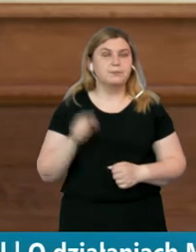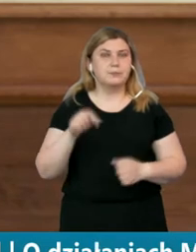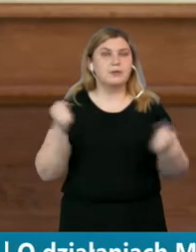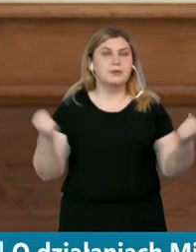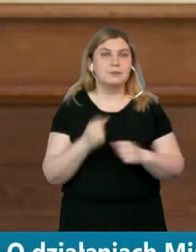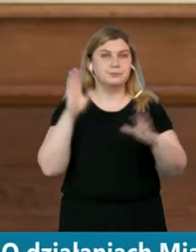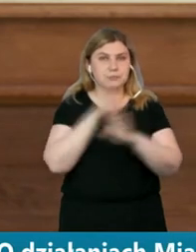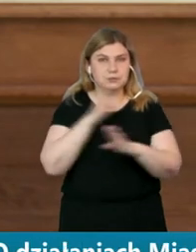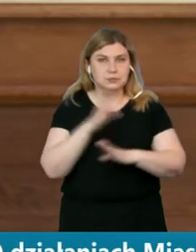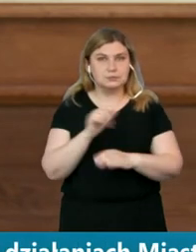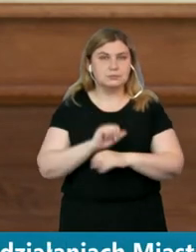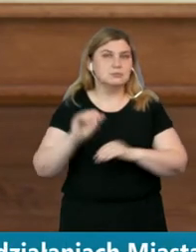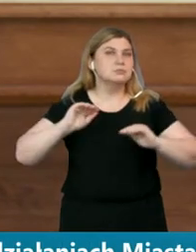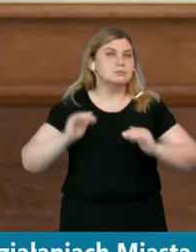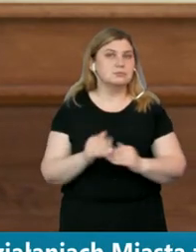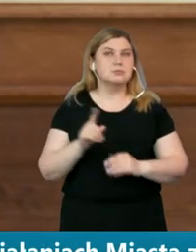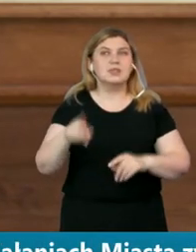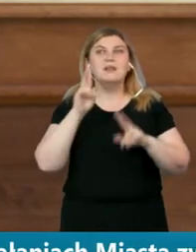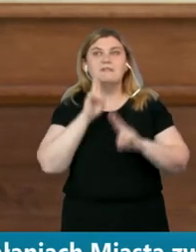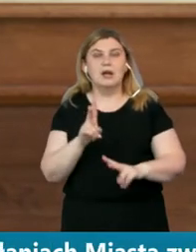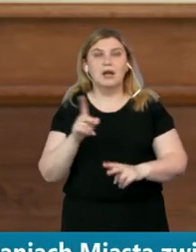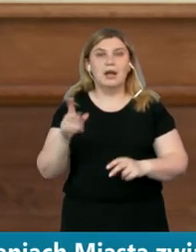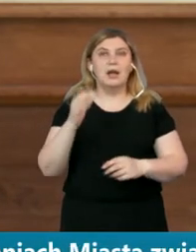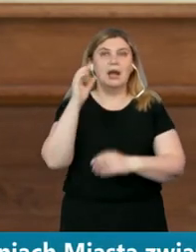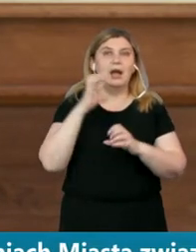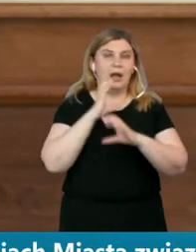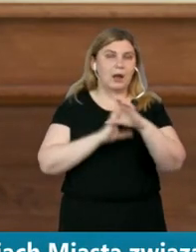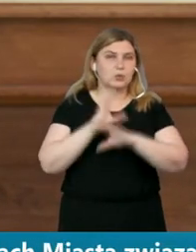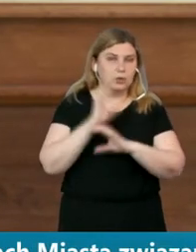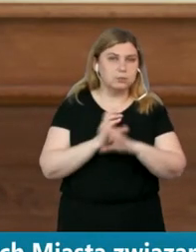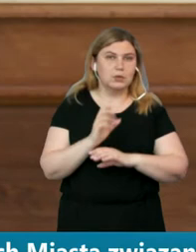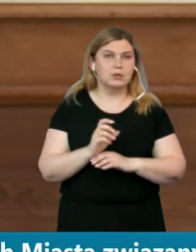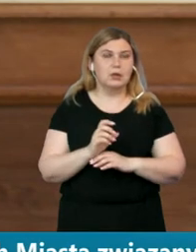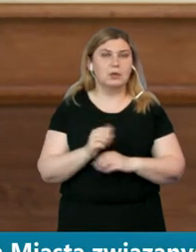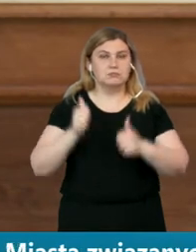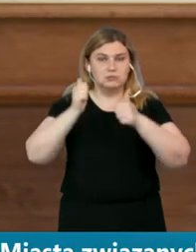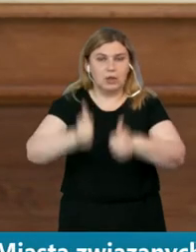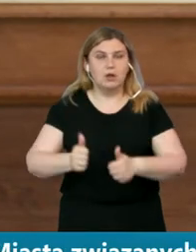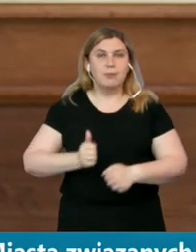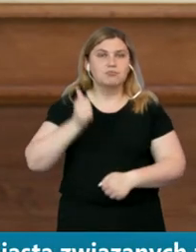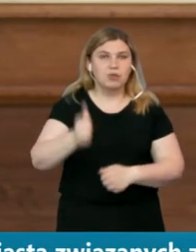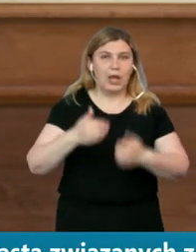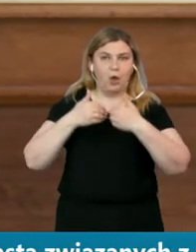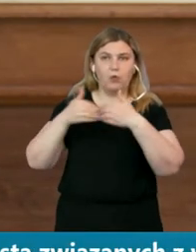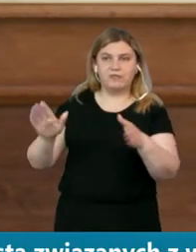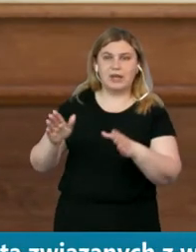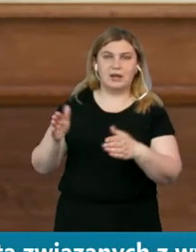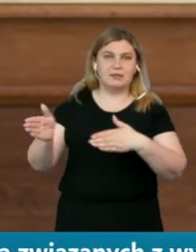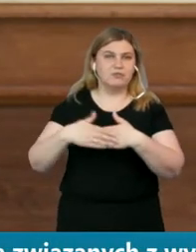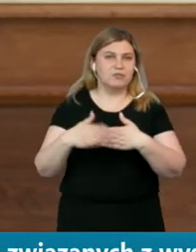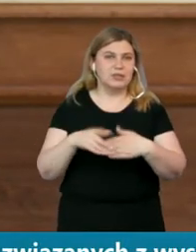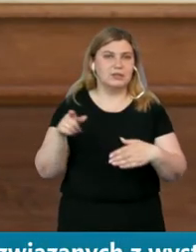klimatyzacji też jest nieco ograniczone z uwagi na fakt, że autobusy jednak co chwilę stają na przystankach, otwierają drzwi, a więc ten